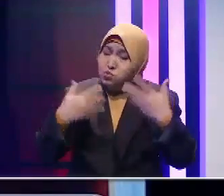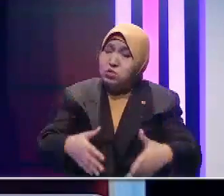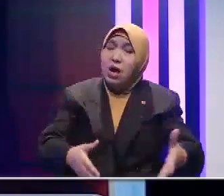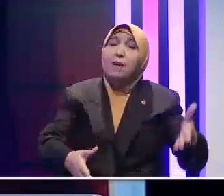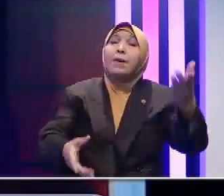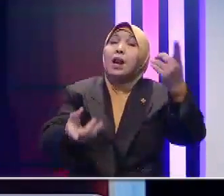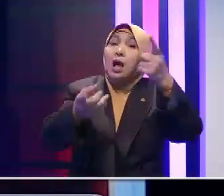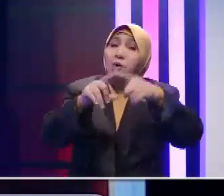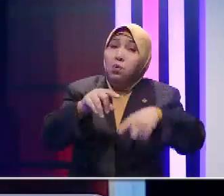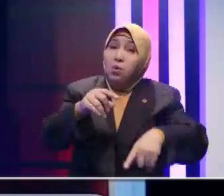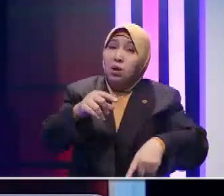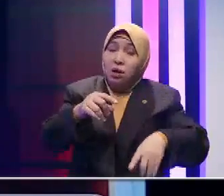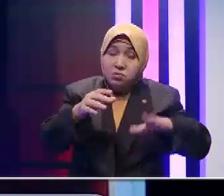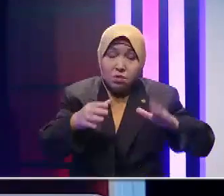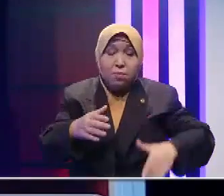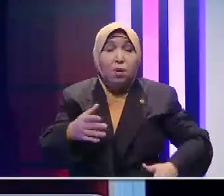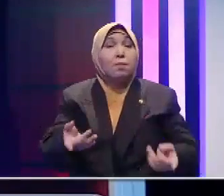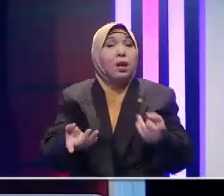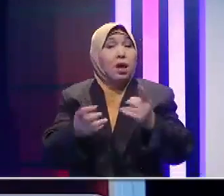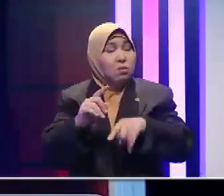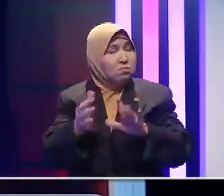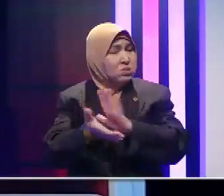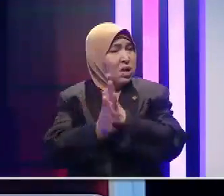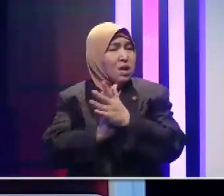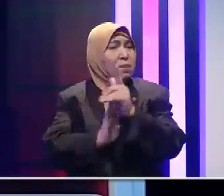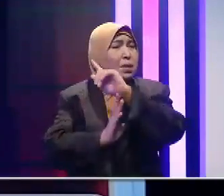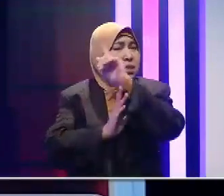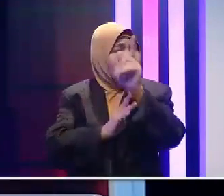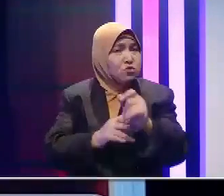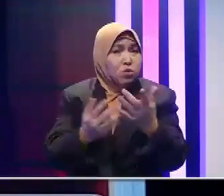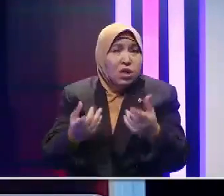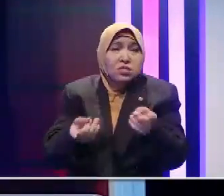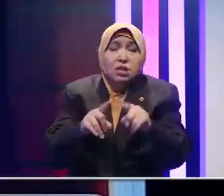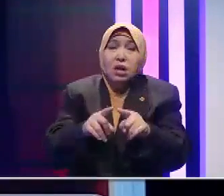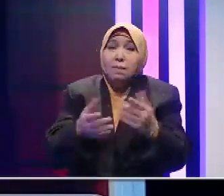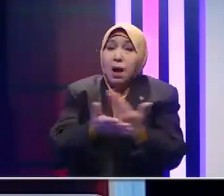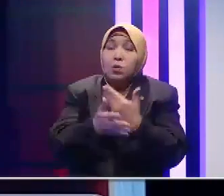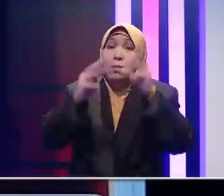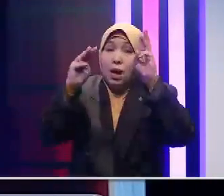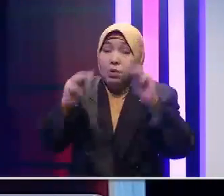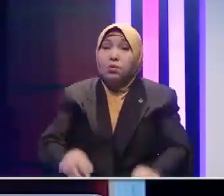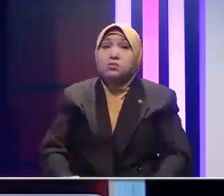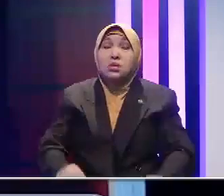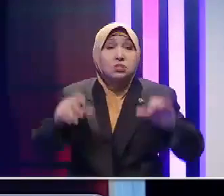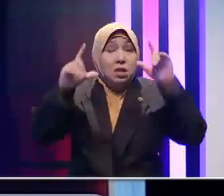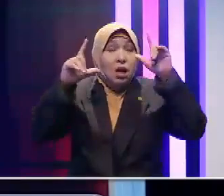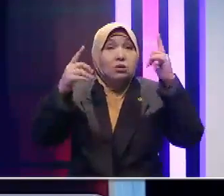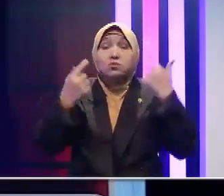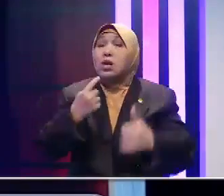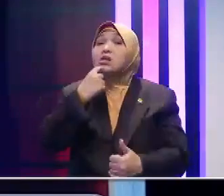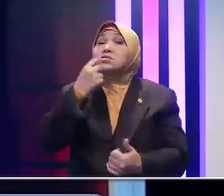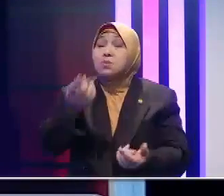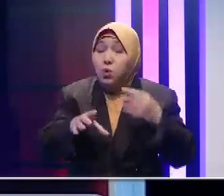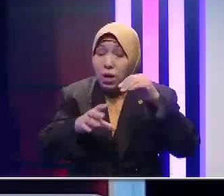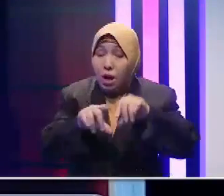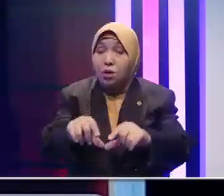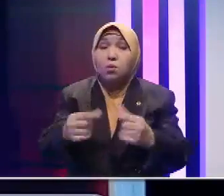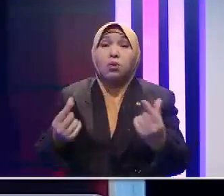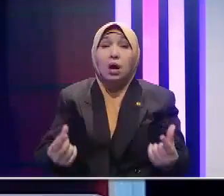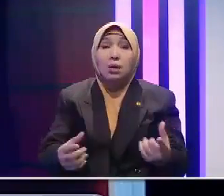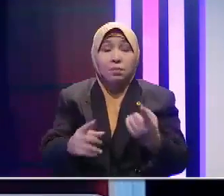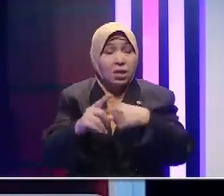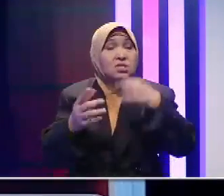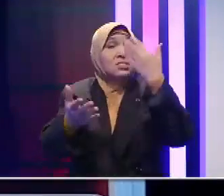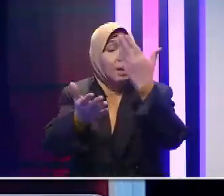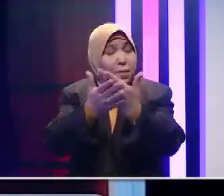dulunya, awalnya sebelum berlakunya menjadi pertanyaan. Tapi bila berlaku manusia sedar, ini ada dalam Quran, dah disebut dalam Quran dulu. Cuma bila